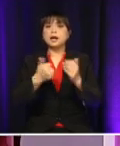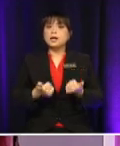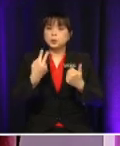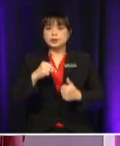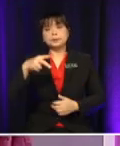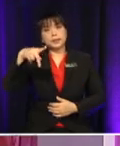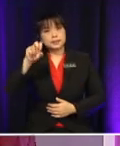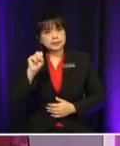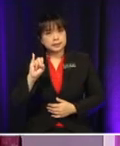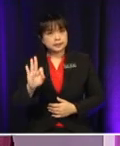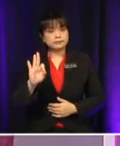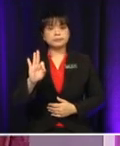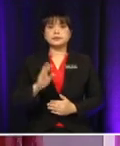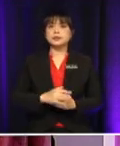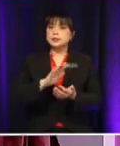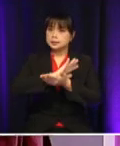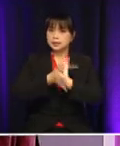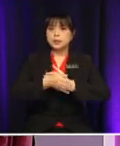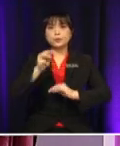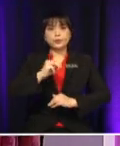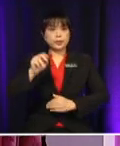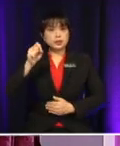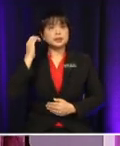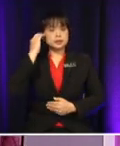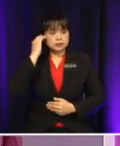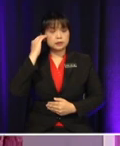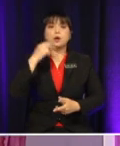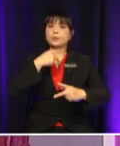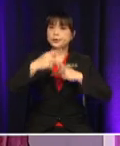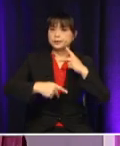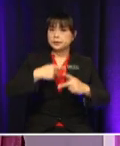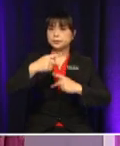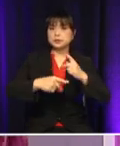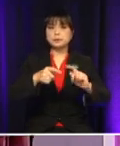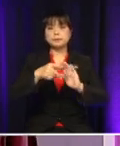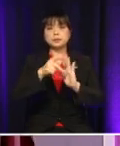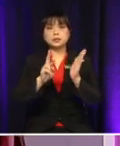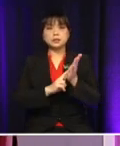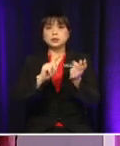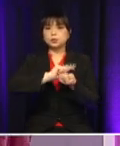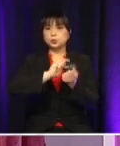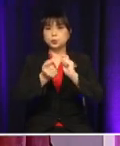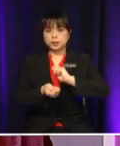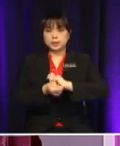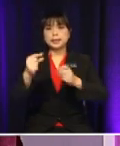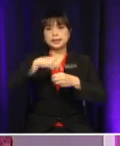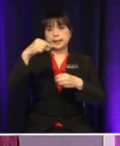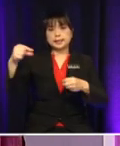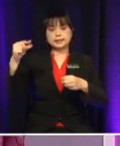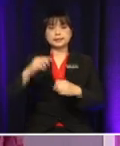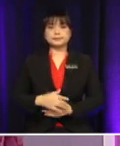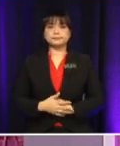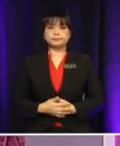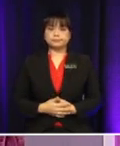sumber maksud murid-murid perlu tahu bahwa proses pertukaran gas ini akan menggunakan resapan ringkas dan bukan